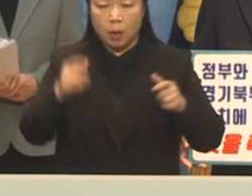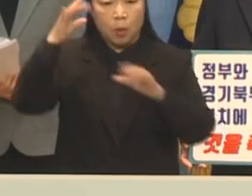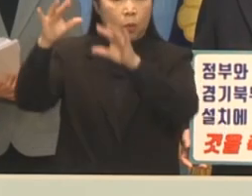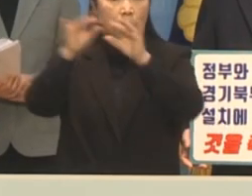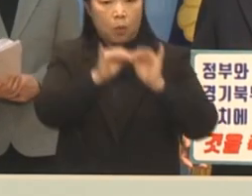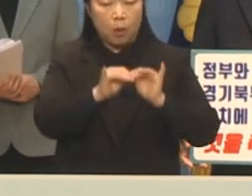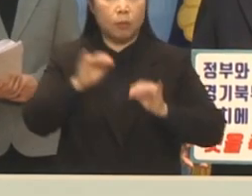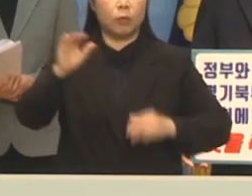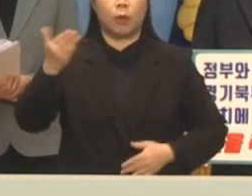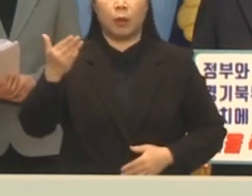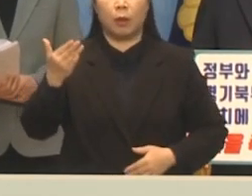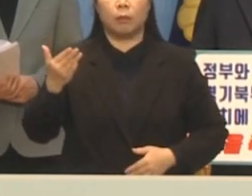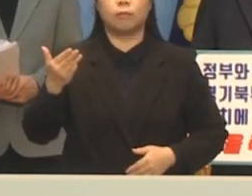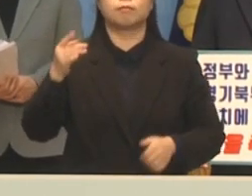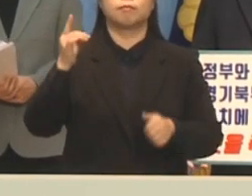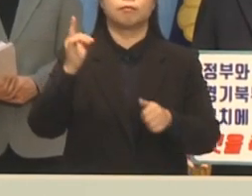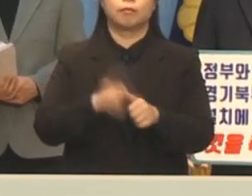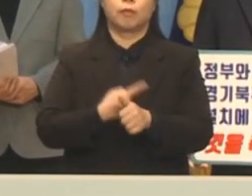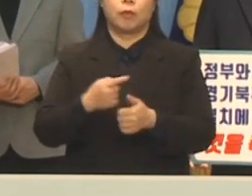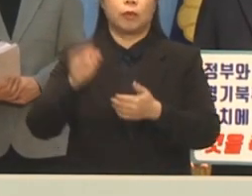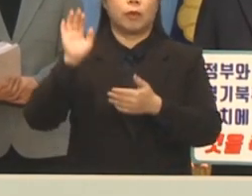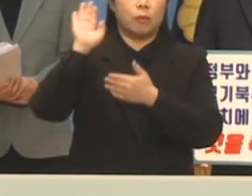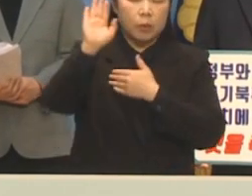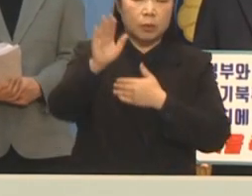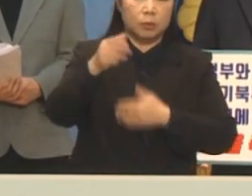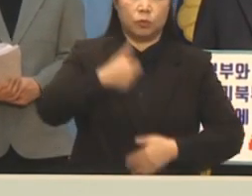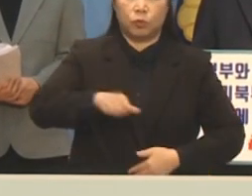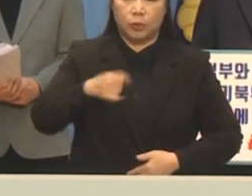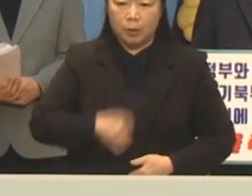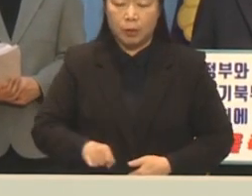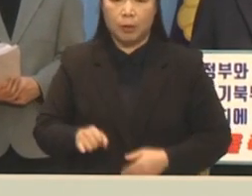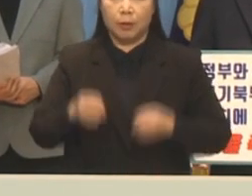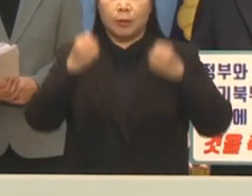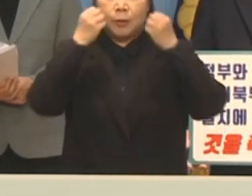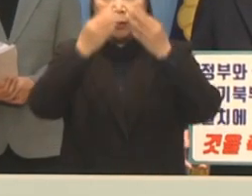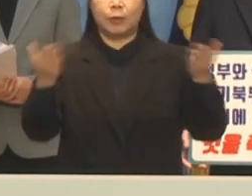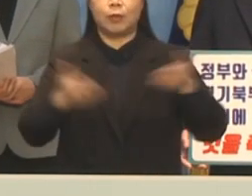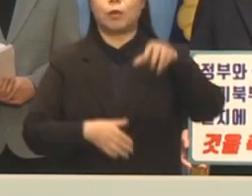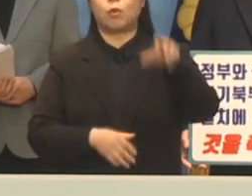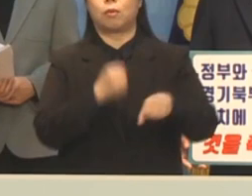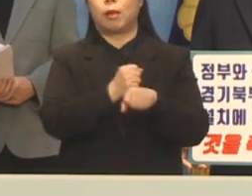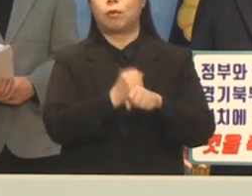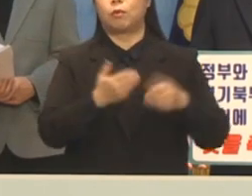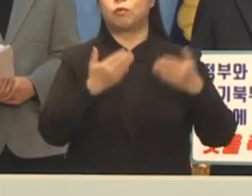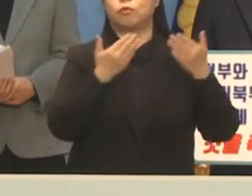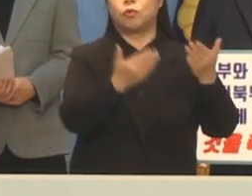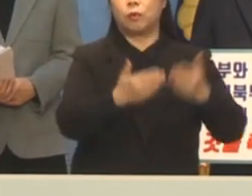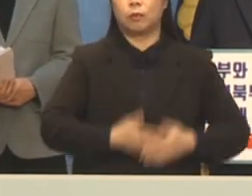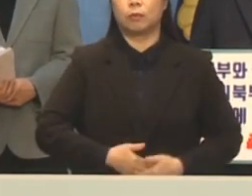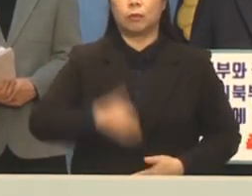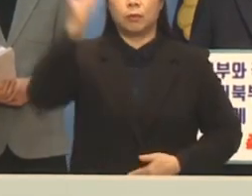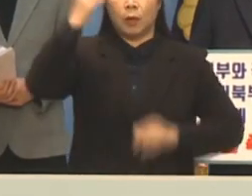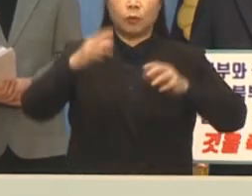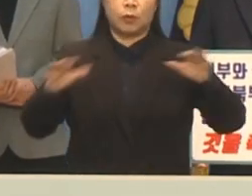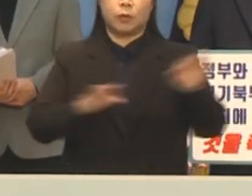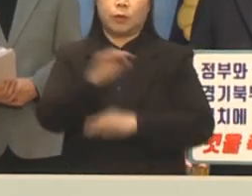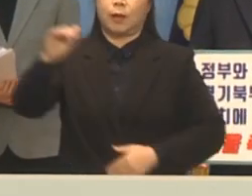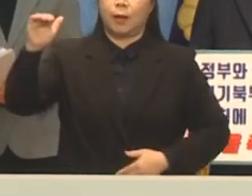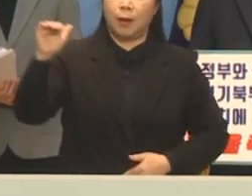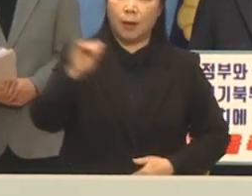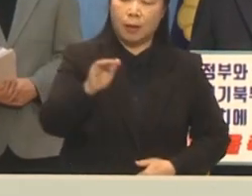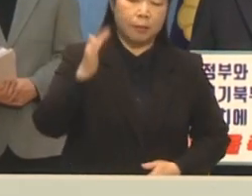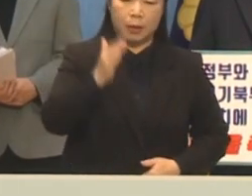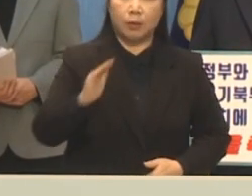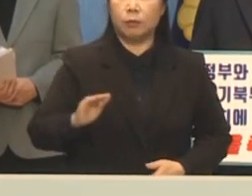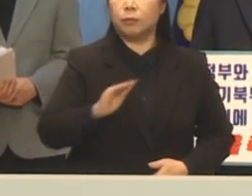형성돼서 우리 미래 세대에게 새로운 일자리도 창출하고 그리고 대한민국 경제 하강을 막을 수 있는